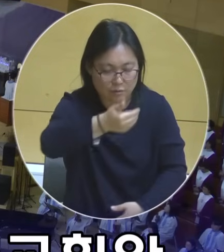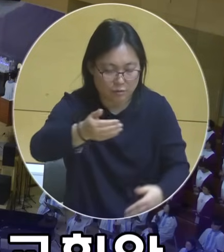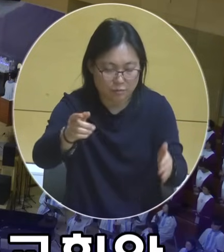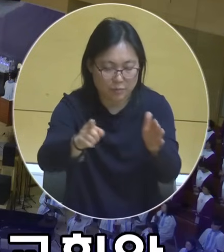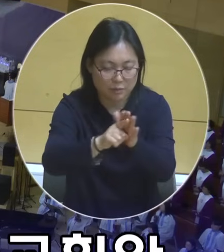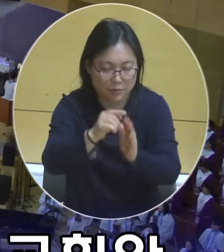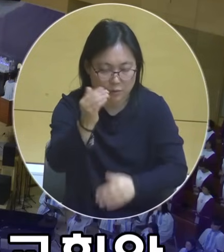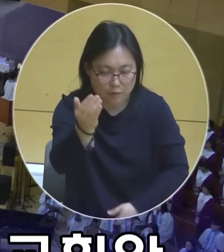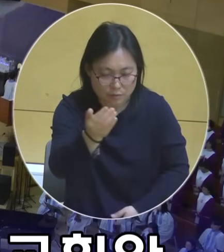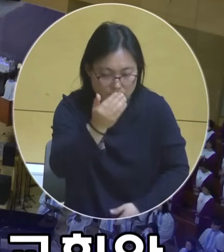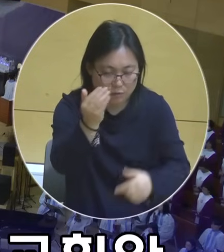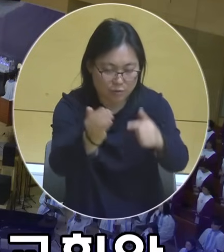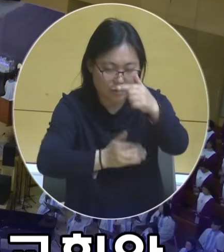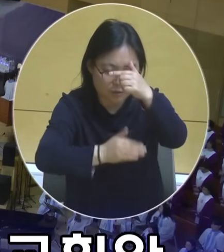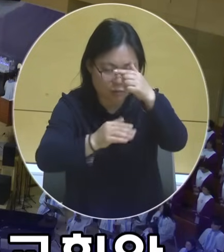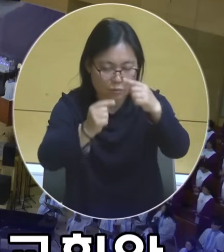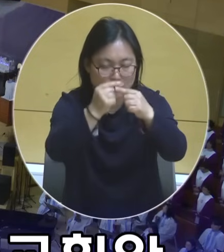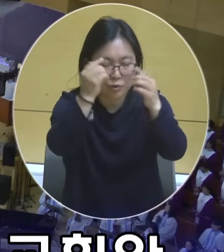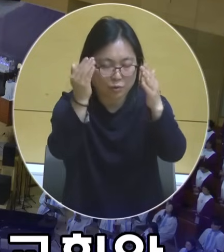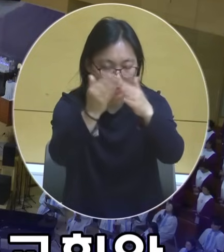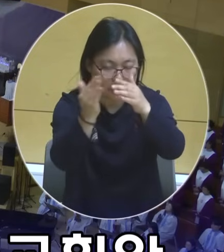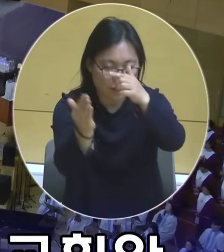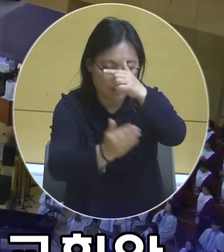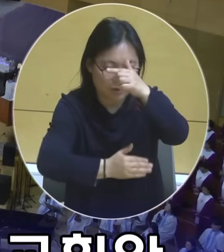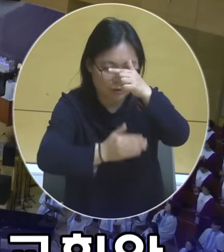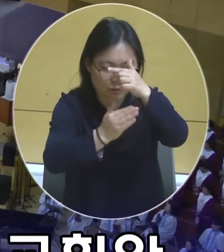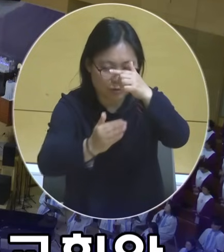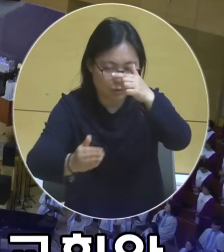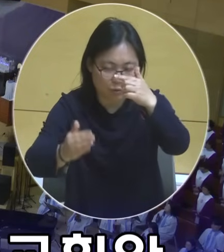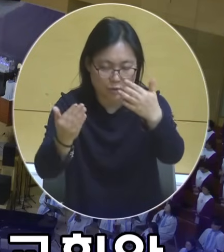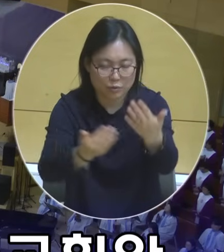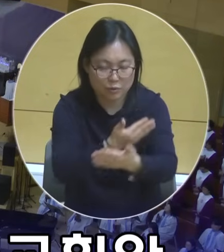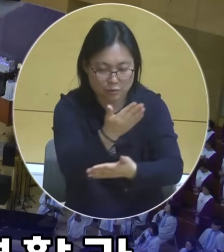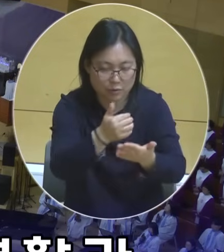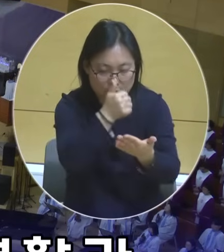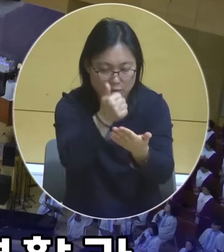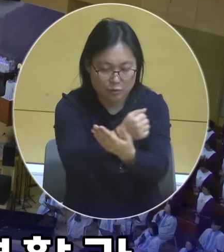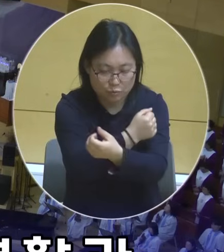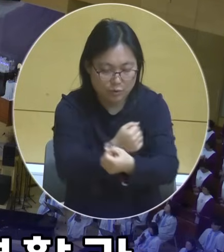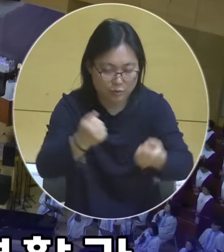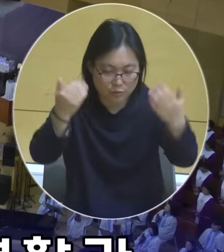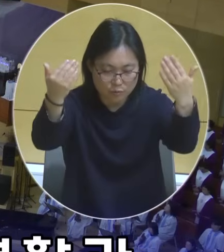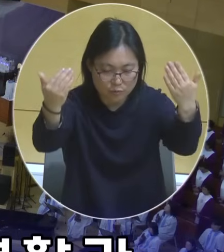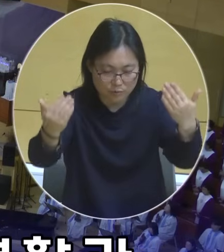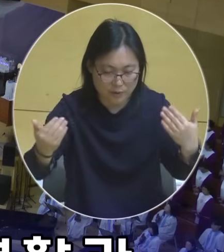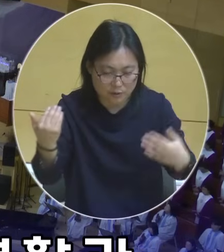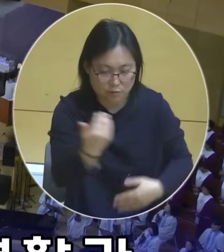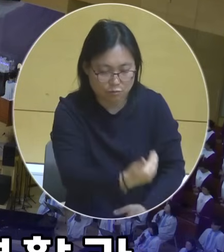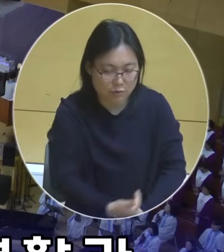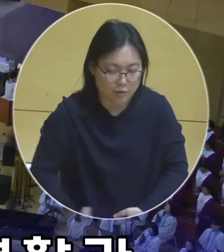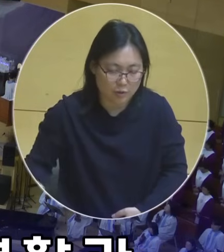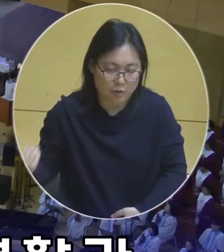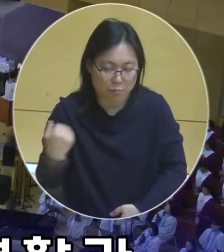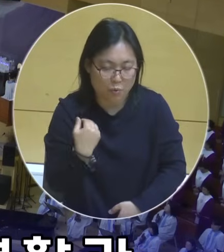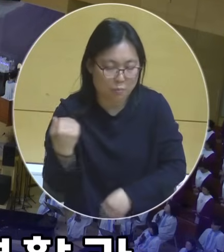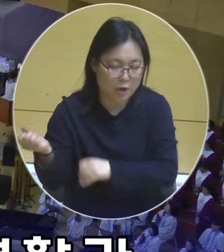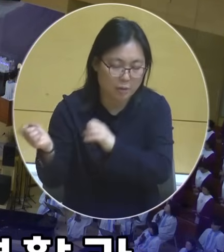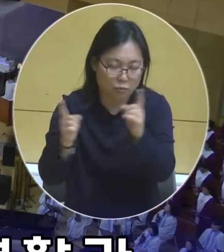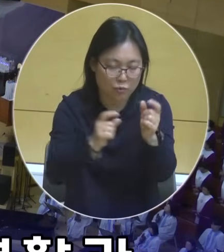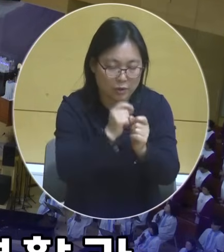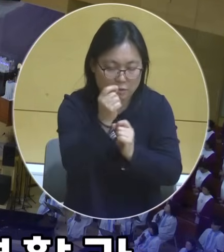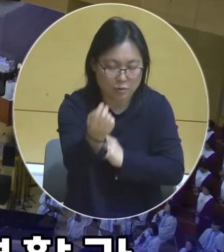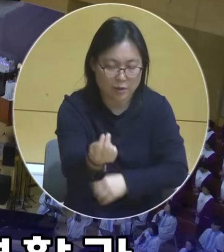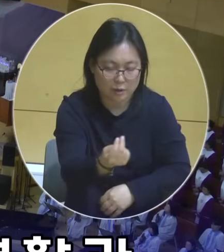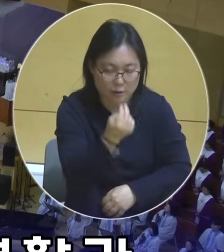나는 성령을 믿으며 거룩한 공교회와 성도의 교제와 죄를 용서받는 것과